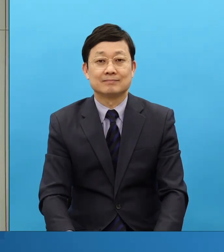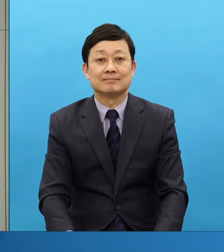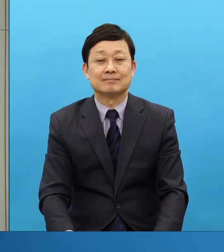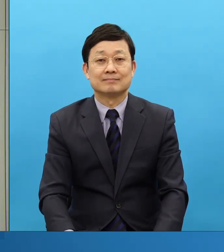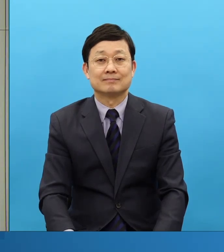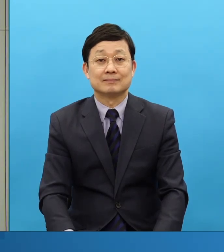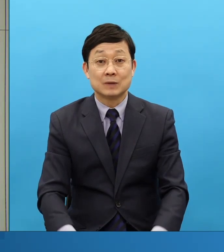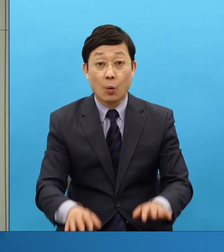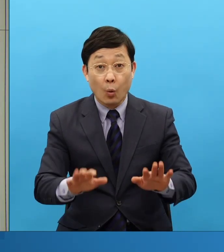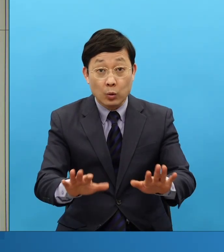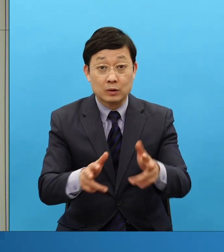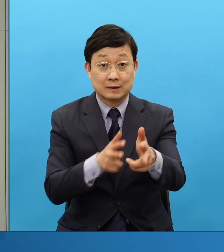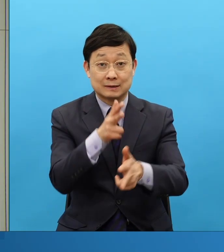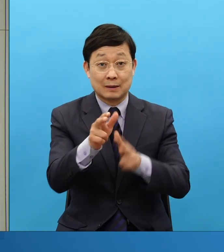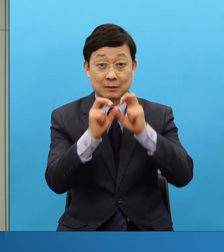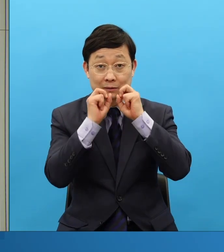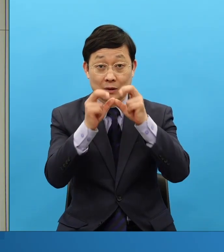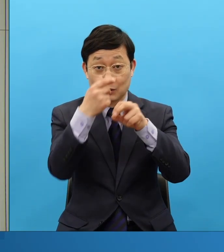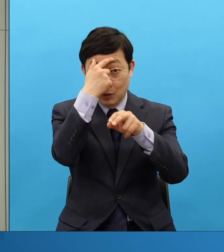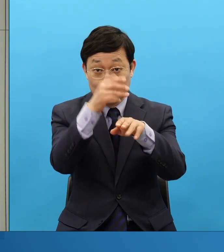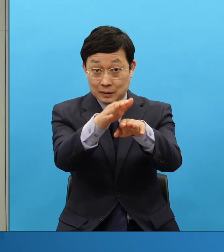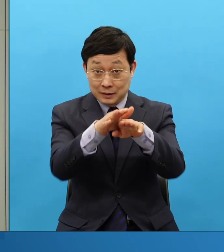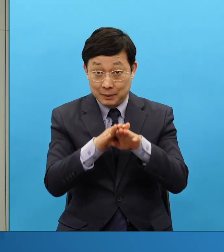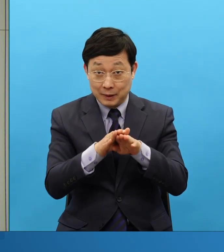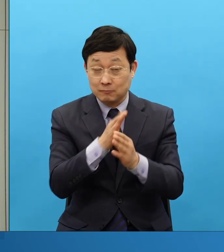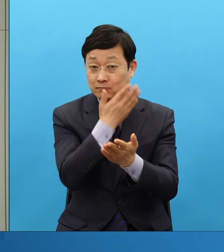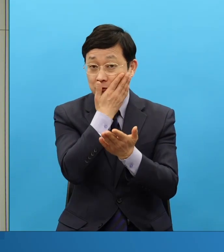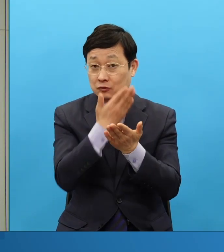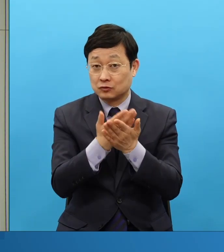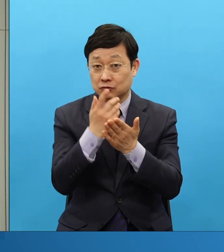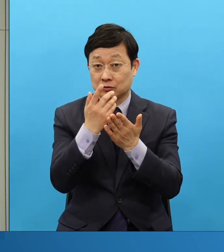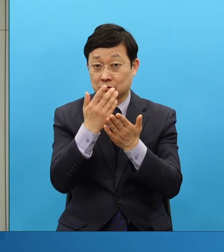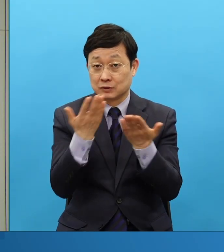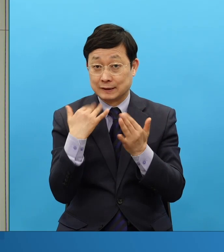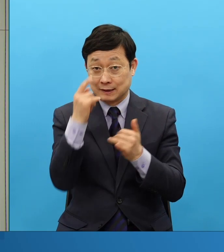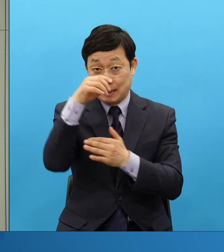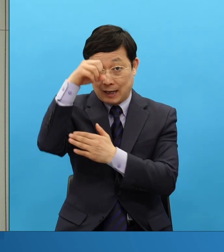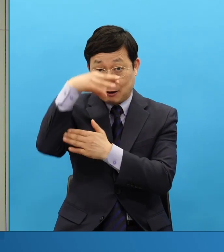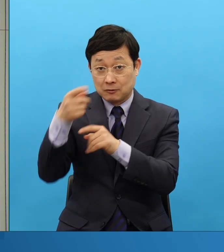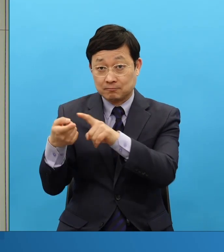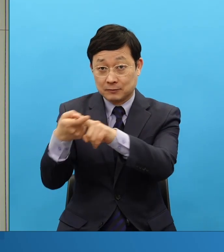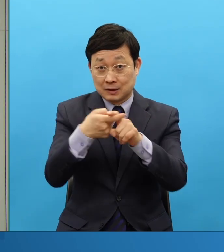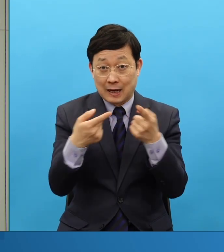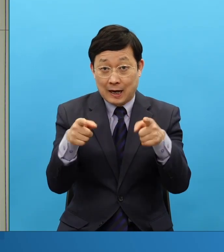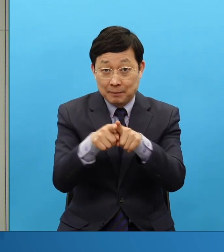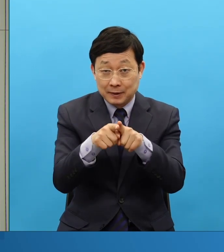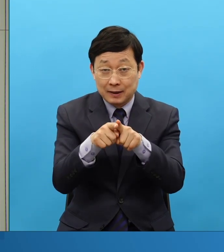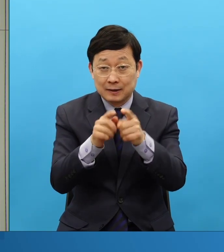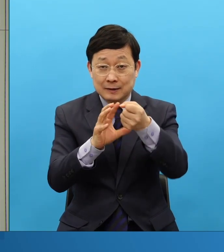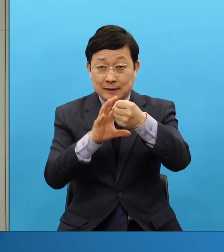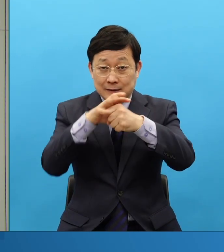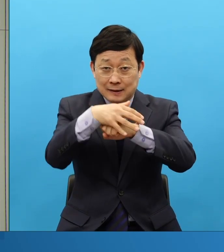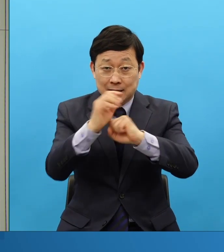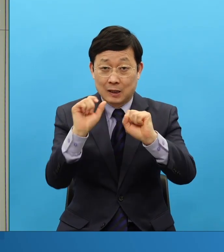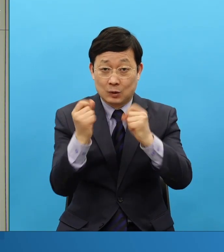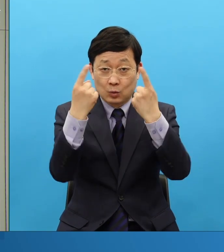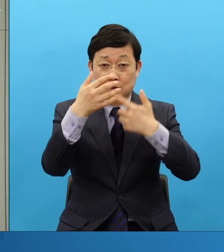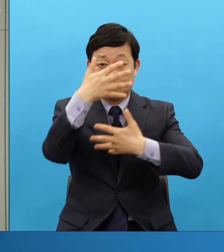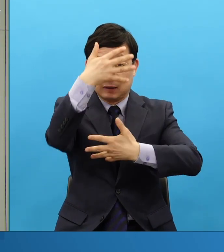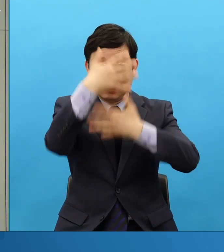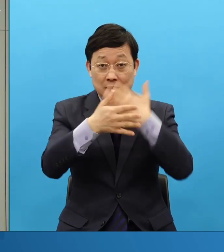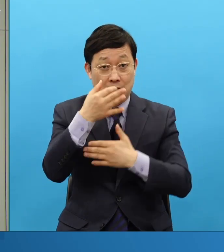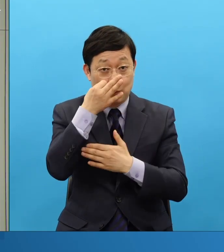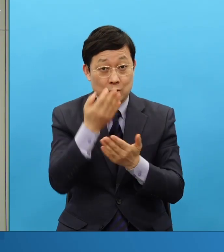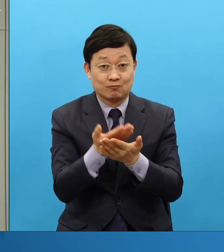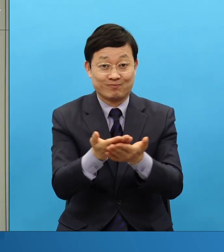금일 산업선교 예배는 중대원 연합예배로 전국과 전 세계 동시 생중계되고 있습니다.